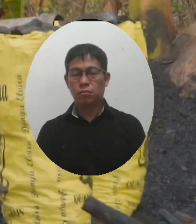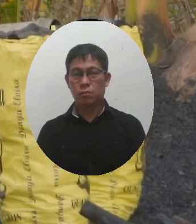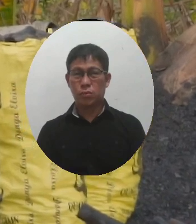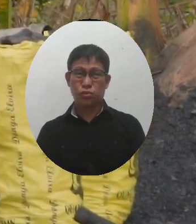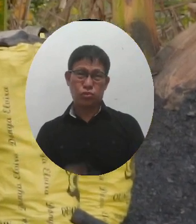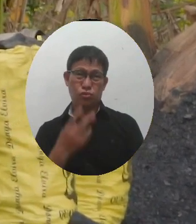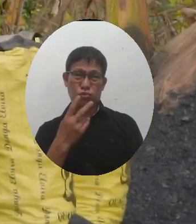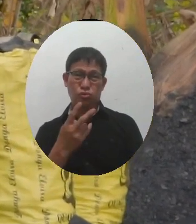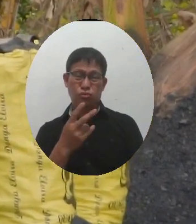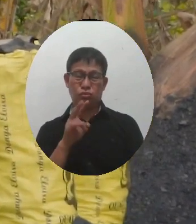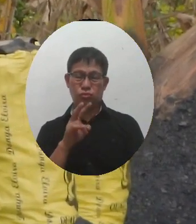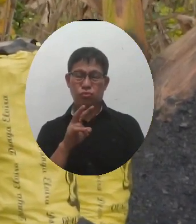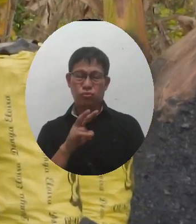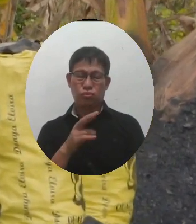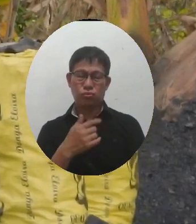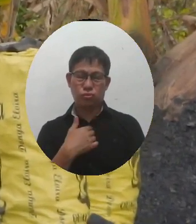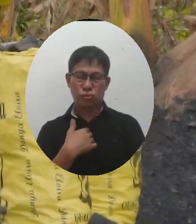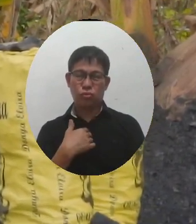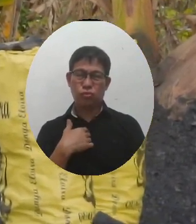Ito,